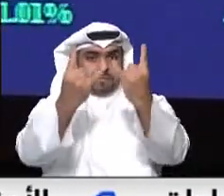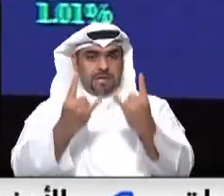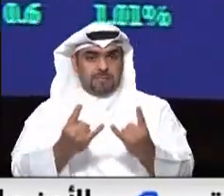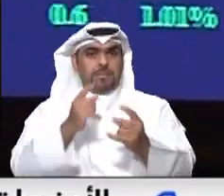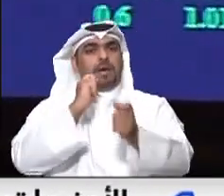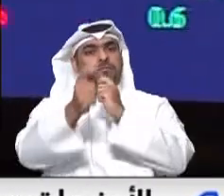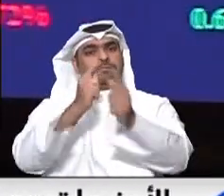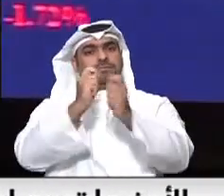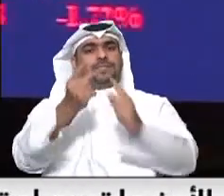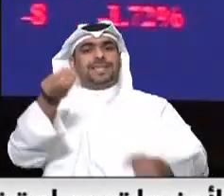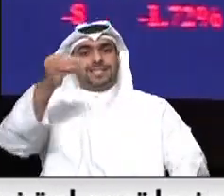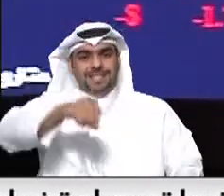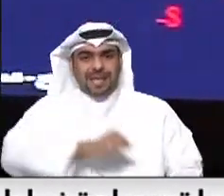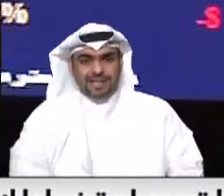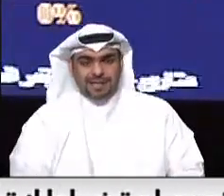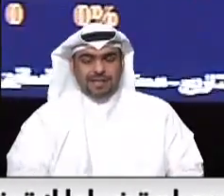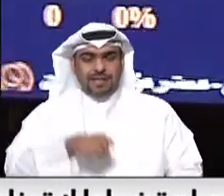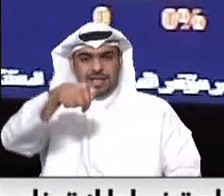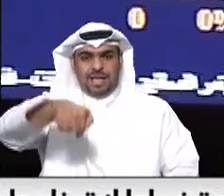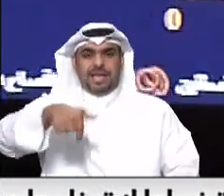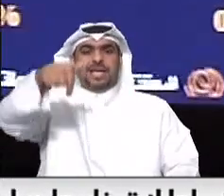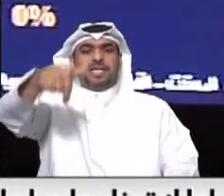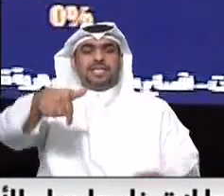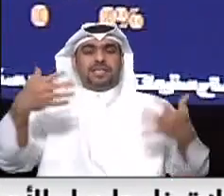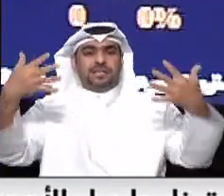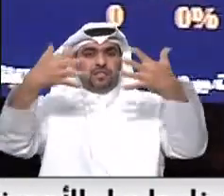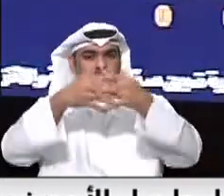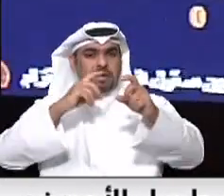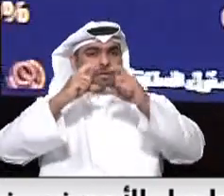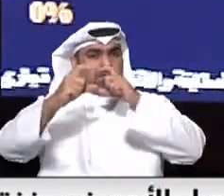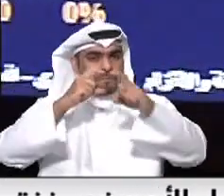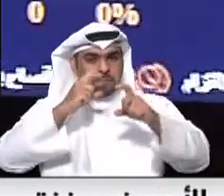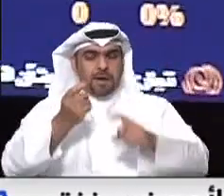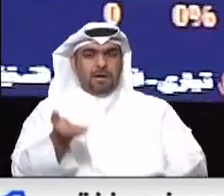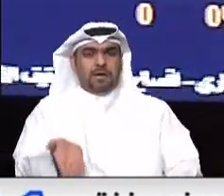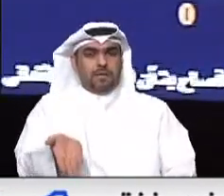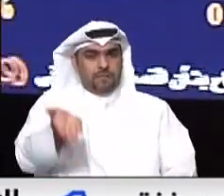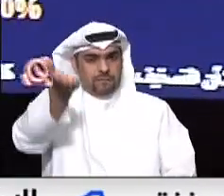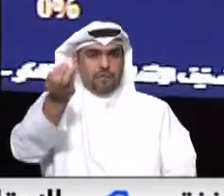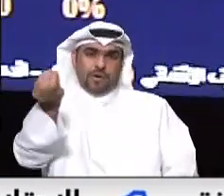قطاع الخدمات المالية، بينما تراجعت 4 قطاعات